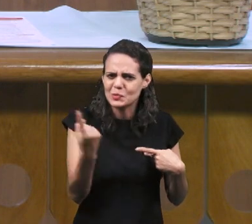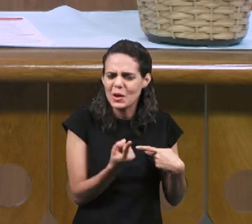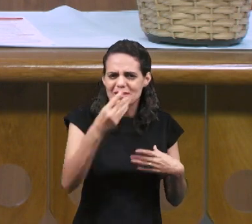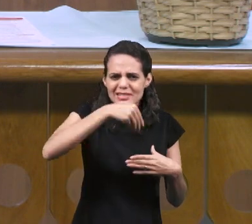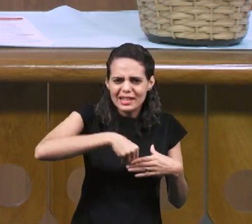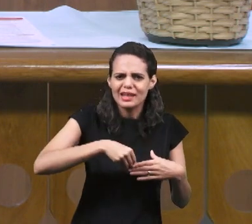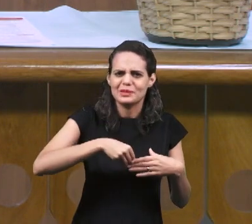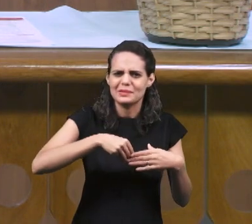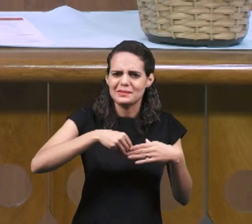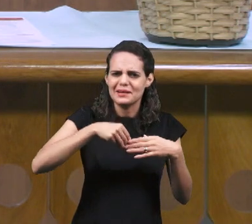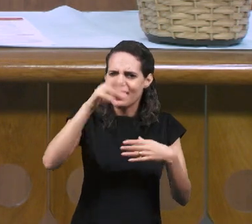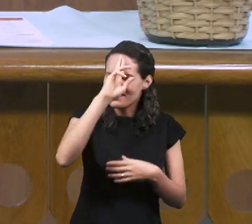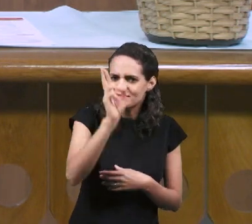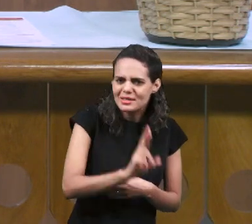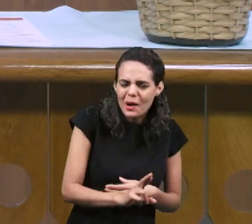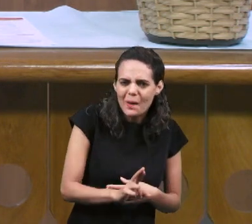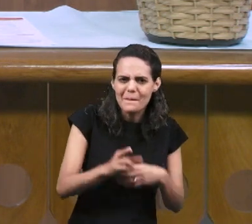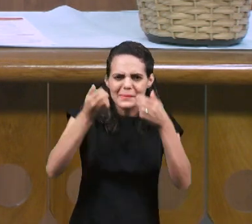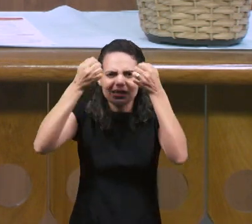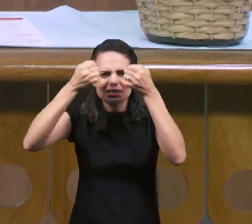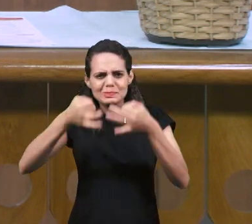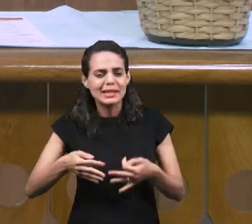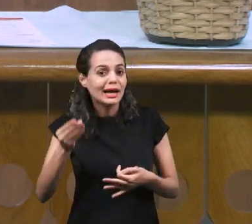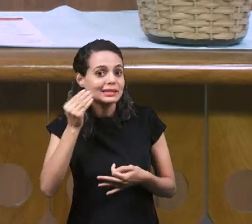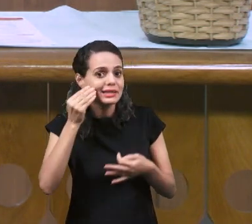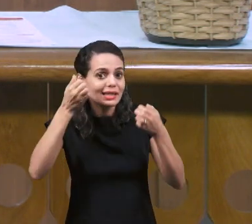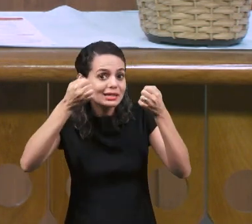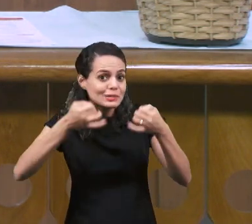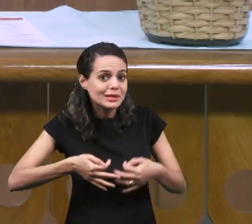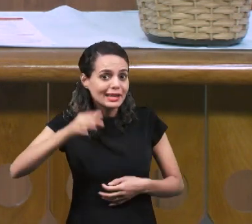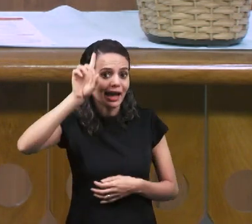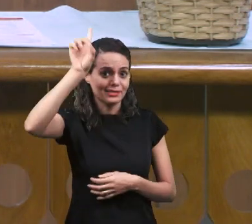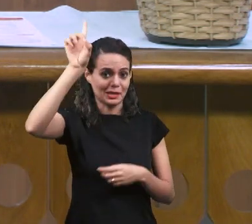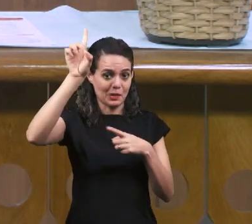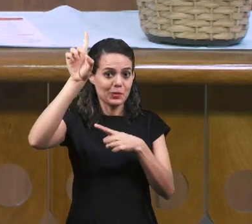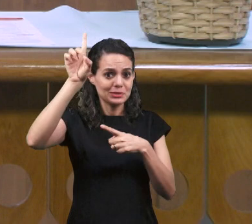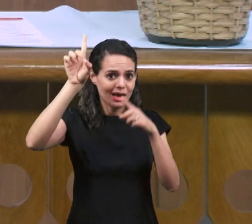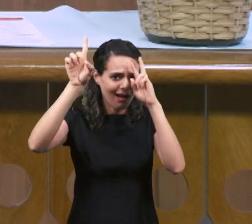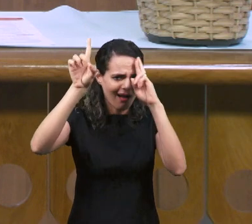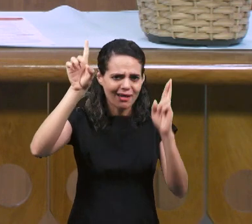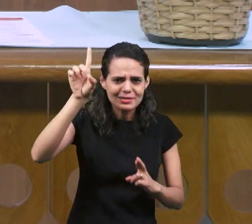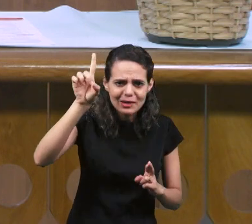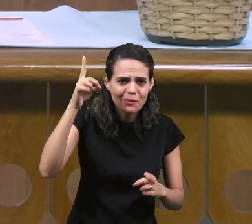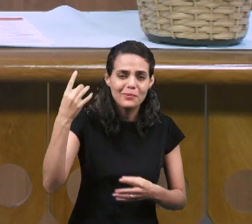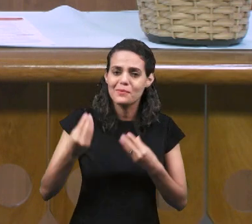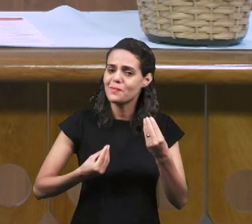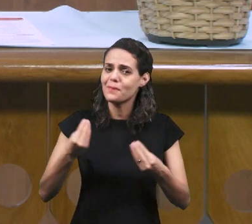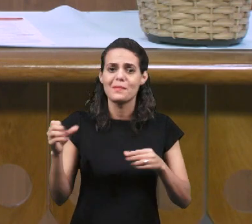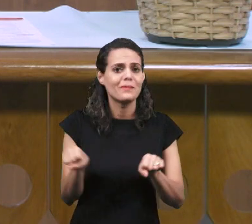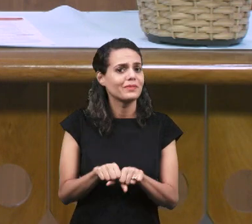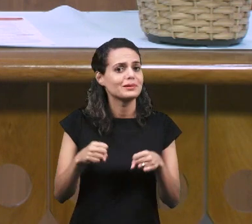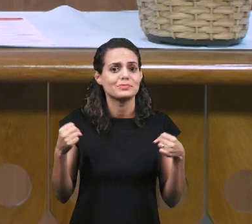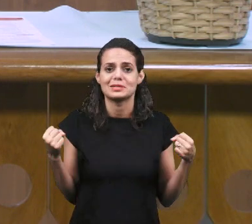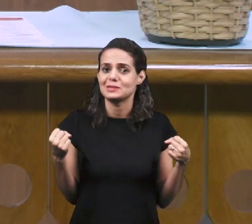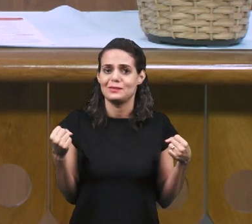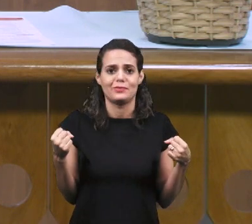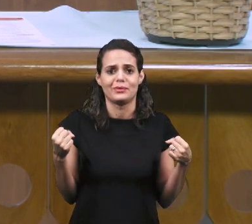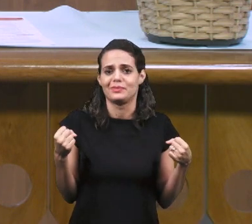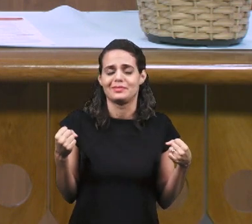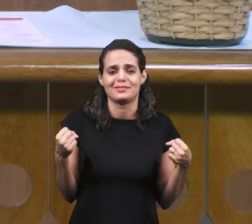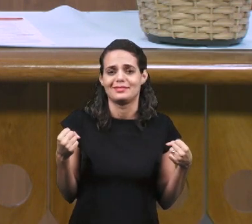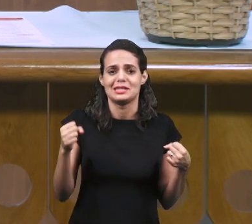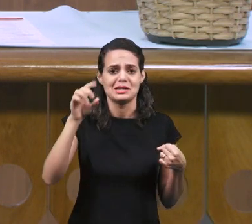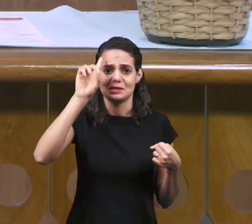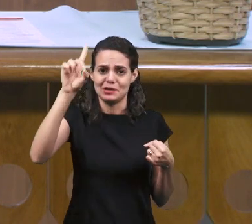Dieu. Nous allons expliquer Dieu. Quand Dieu, il veut s'expliquer, à travers qui? À travers le Saint-Esprit.